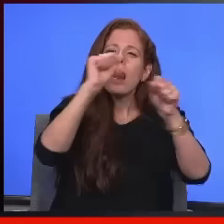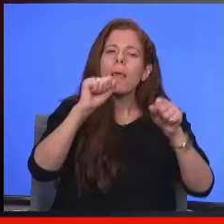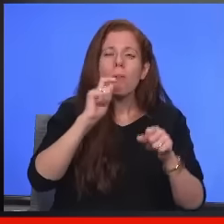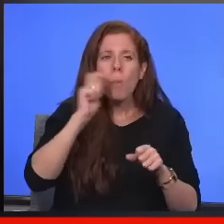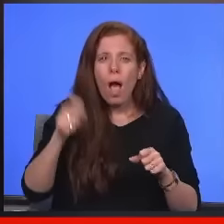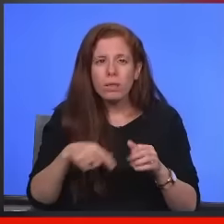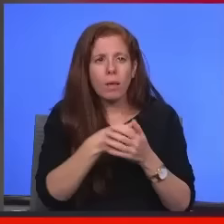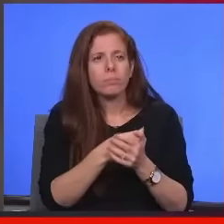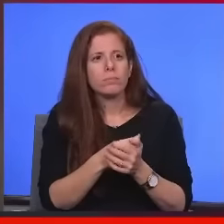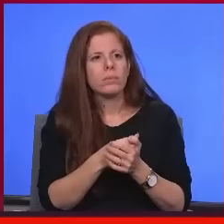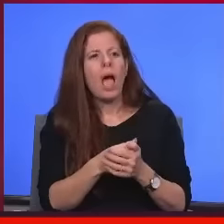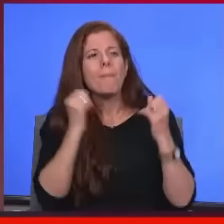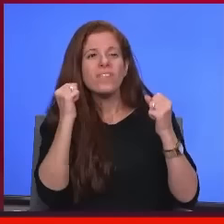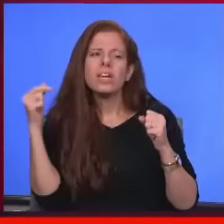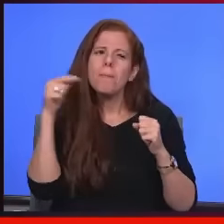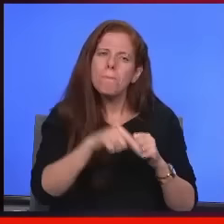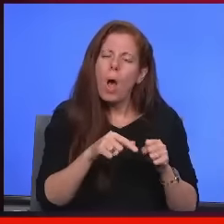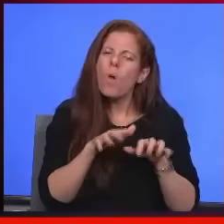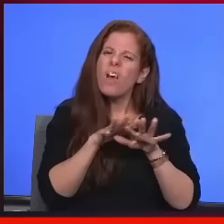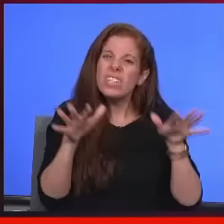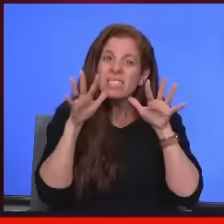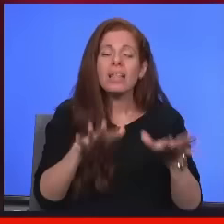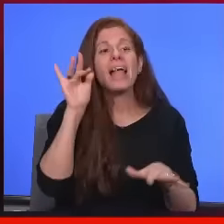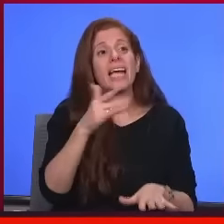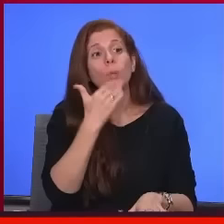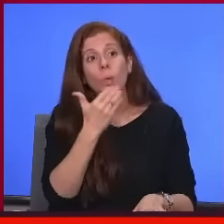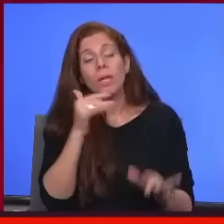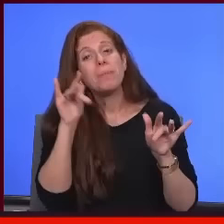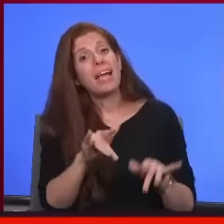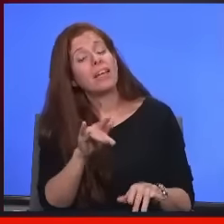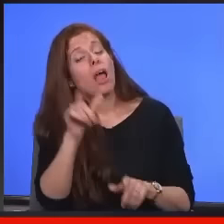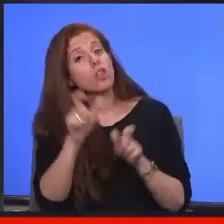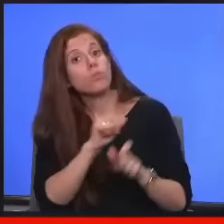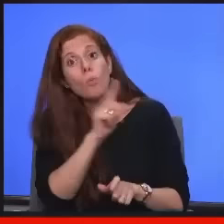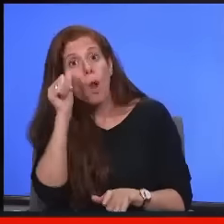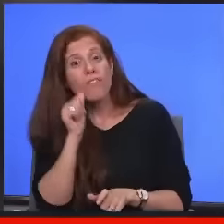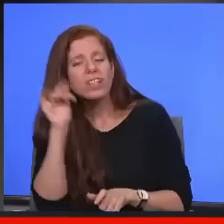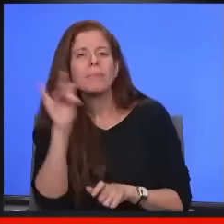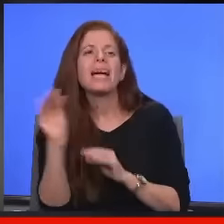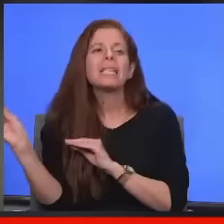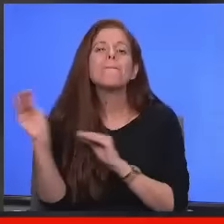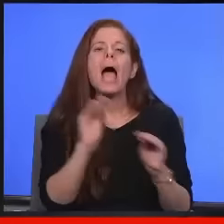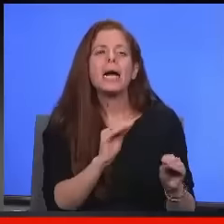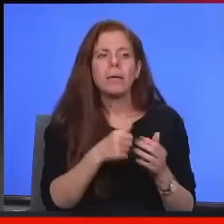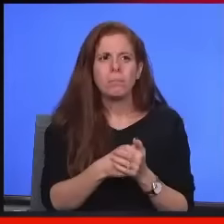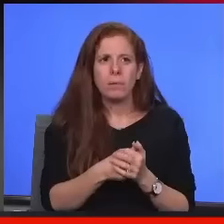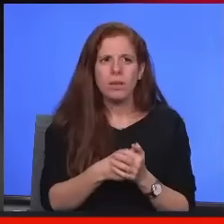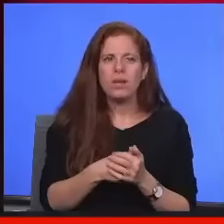המפגינים באו להפיץ שנאה גזעית טהורה נגד יהודים, נגד לא לבנים, נגד מהגרים.